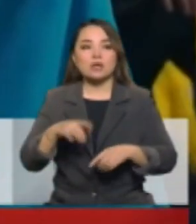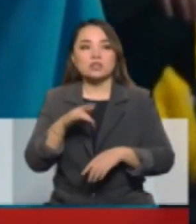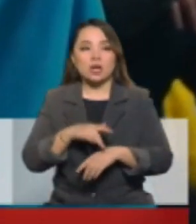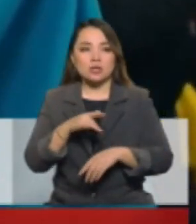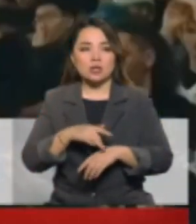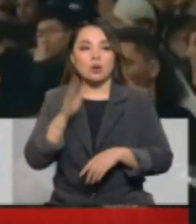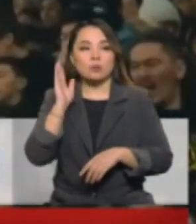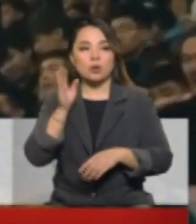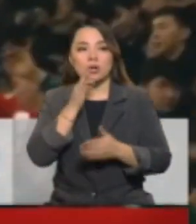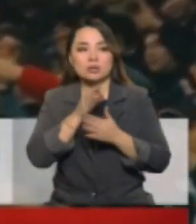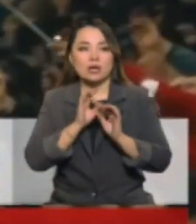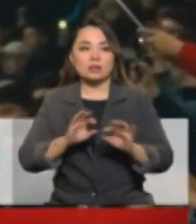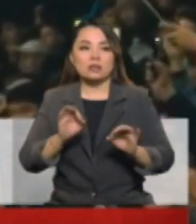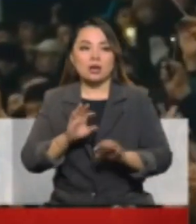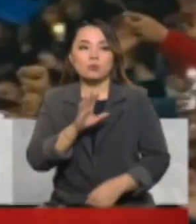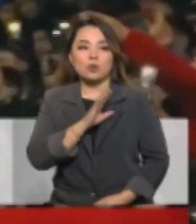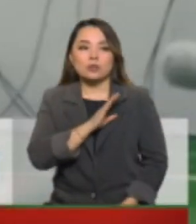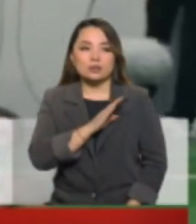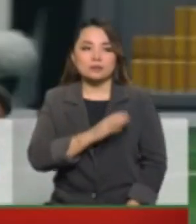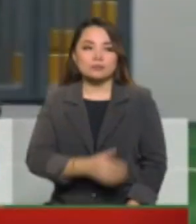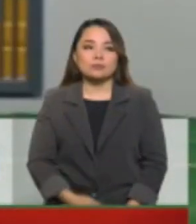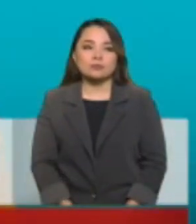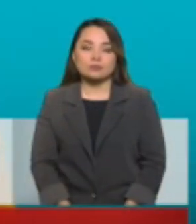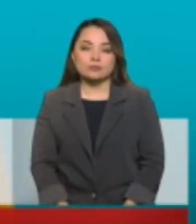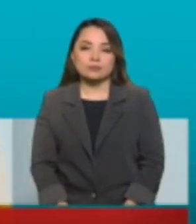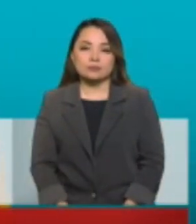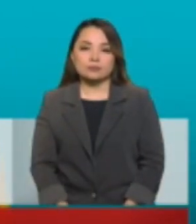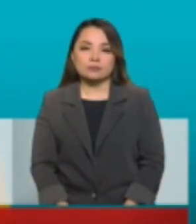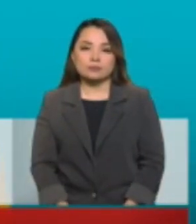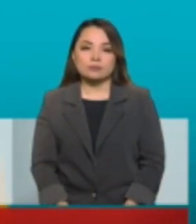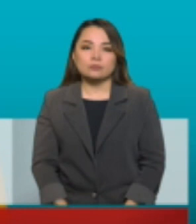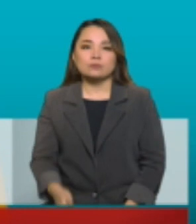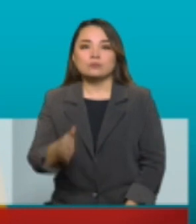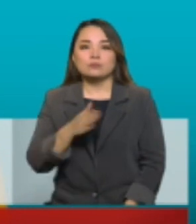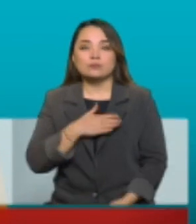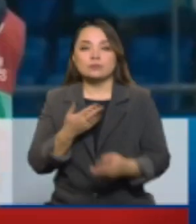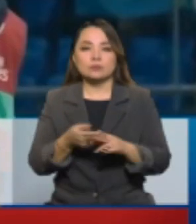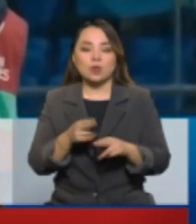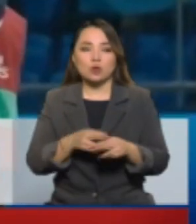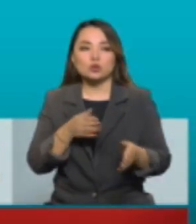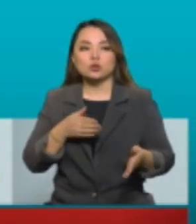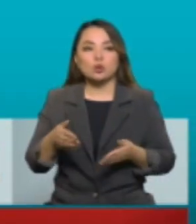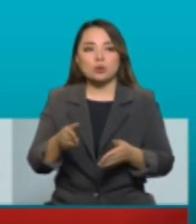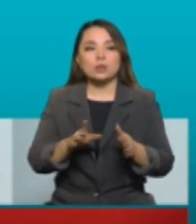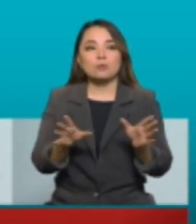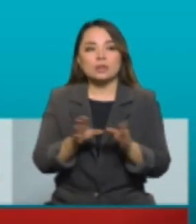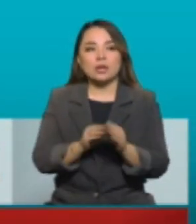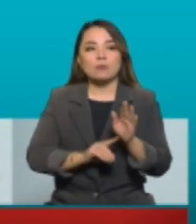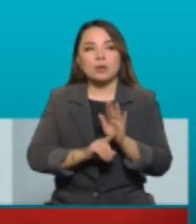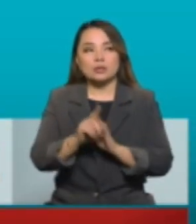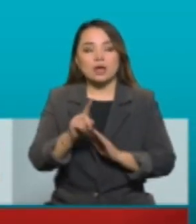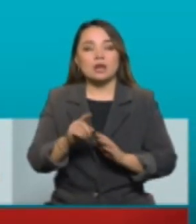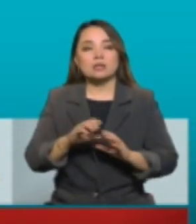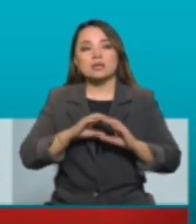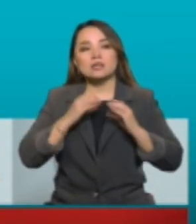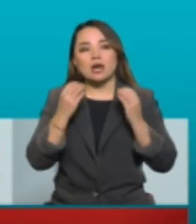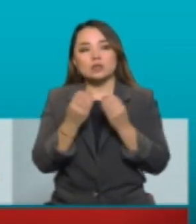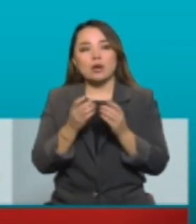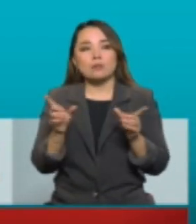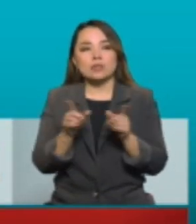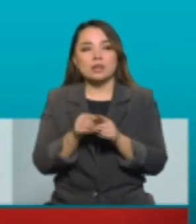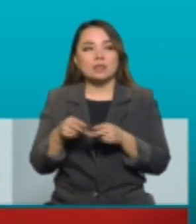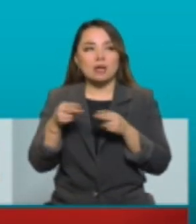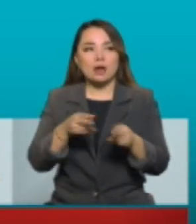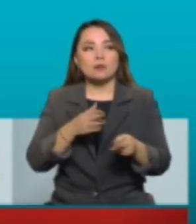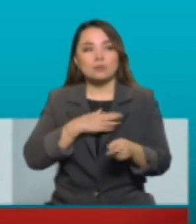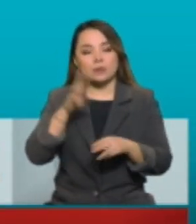жанкүйер болатын жеткізді. Біз бұл жолды бірге бастадық. Бірге стадионға келеміз. Еліміздің